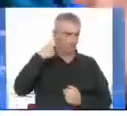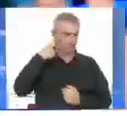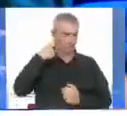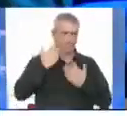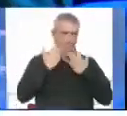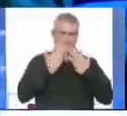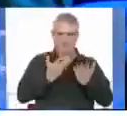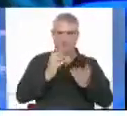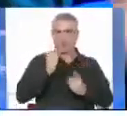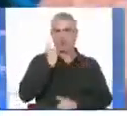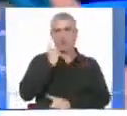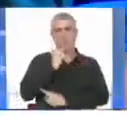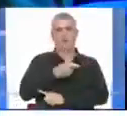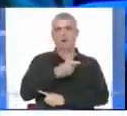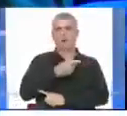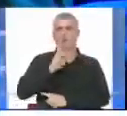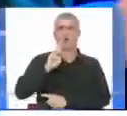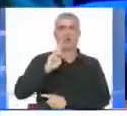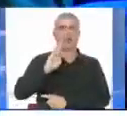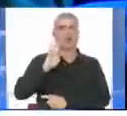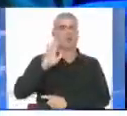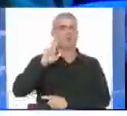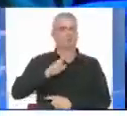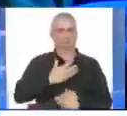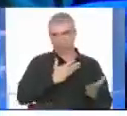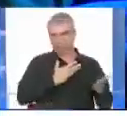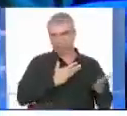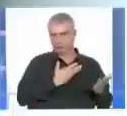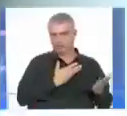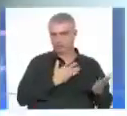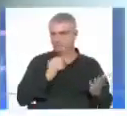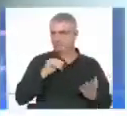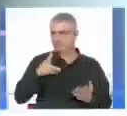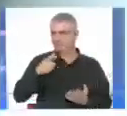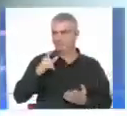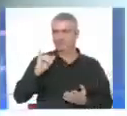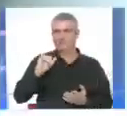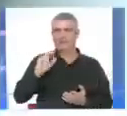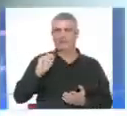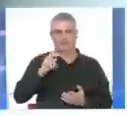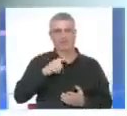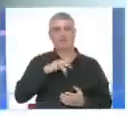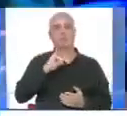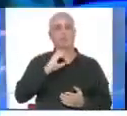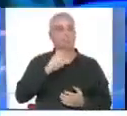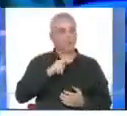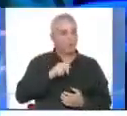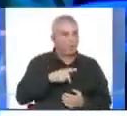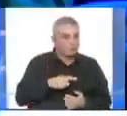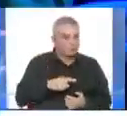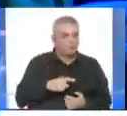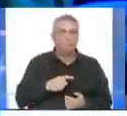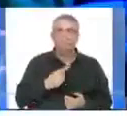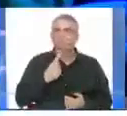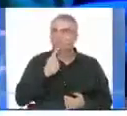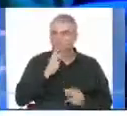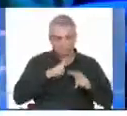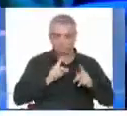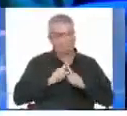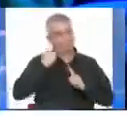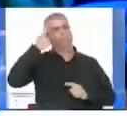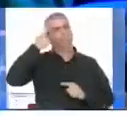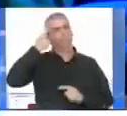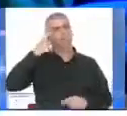הזה על מלון רויאל ביץ' עם יאיר נתניהו ויוסי כהן. ישר קפץ לך